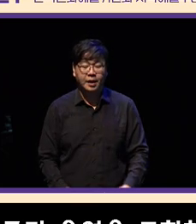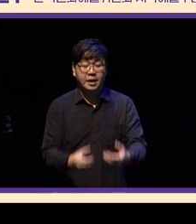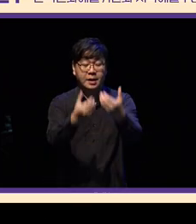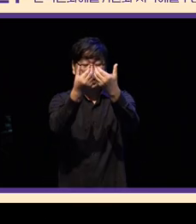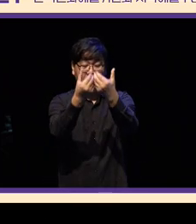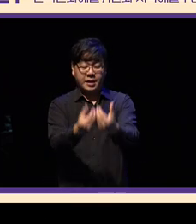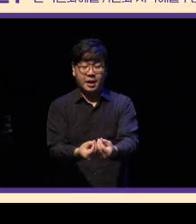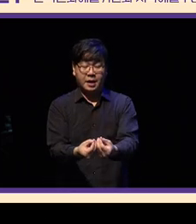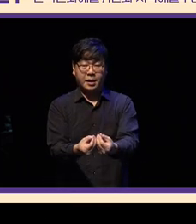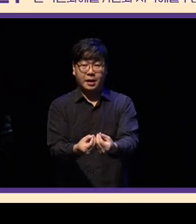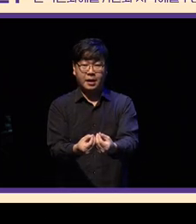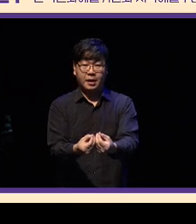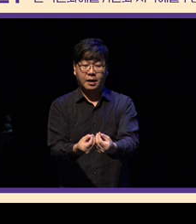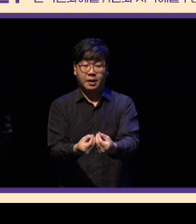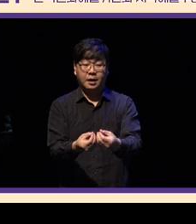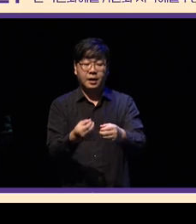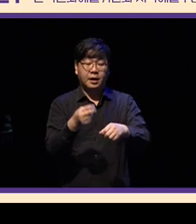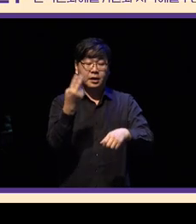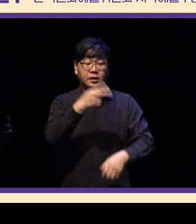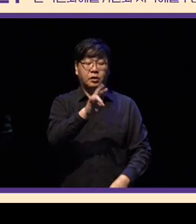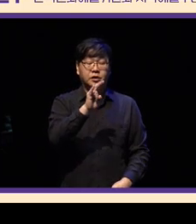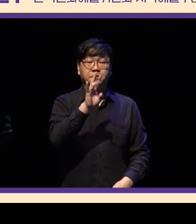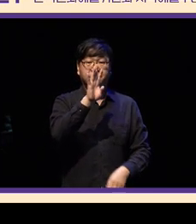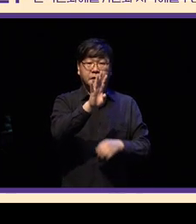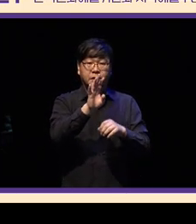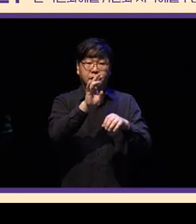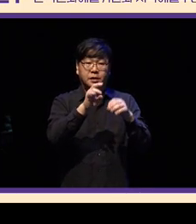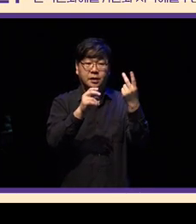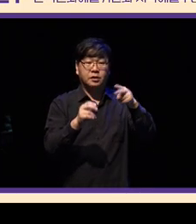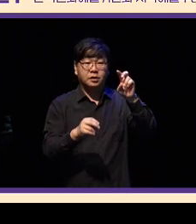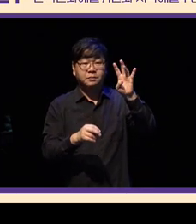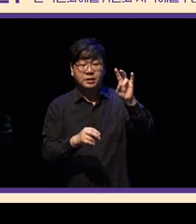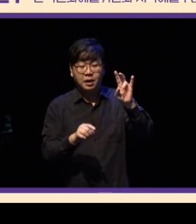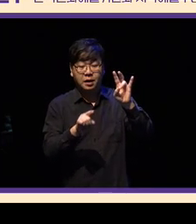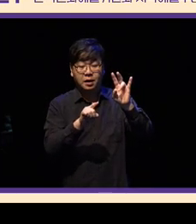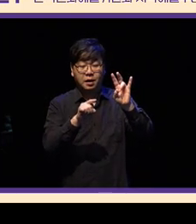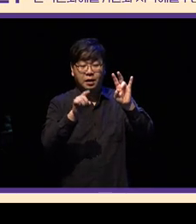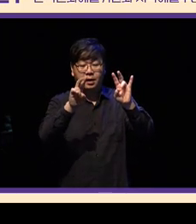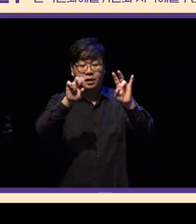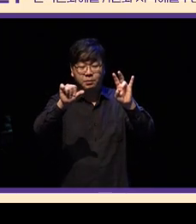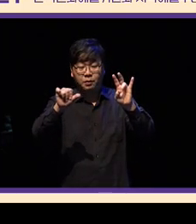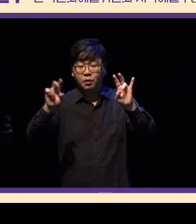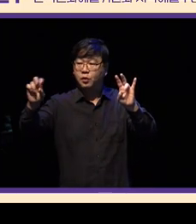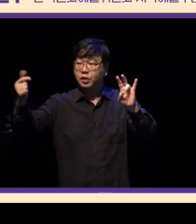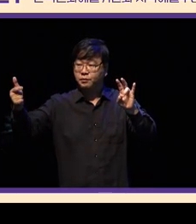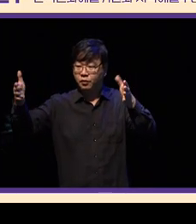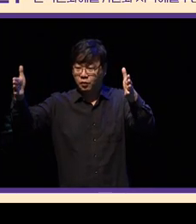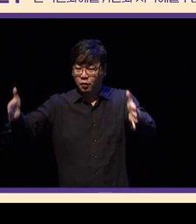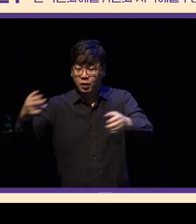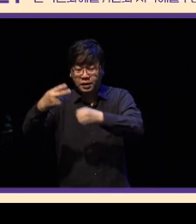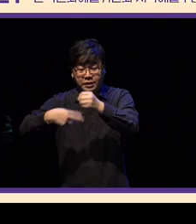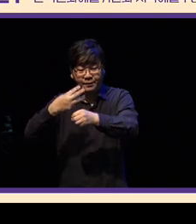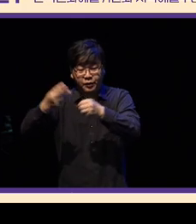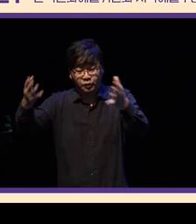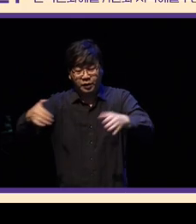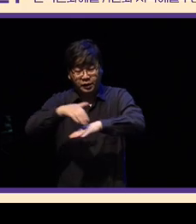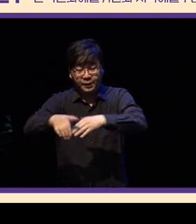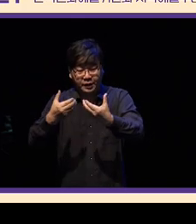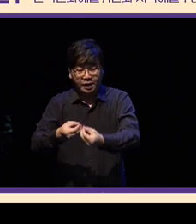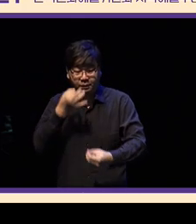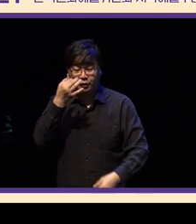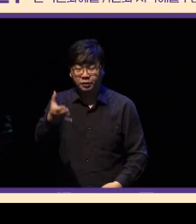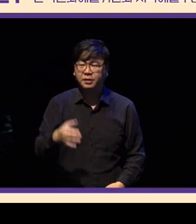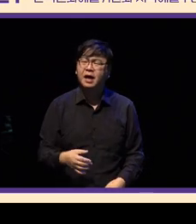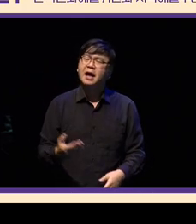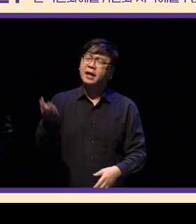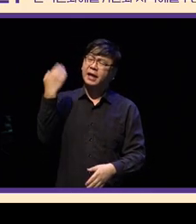이렇게 24년도, 1차년도, 2차년, 3차년도 진작에 도입을 했어야 되는데 저희가 올해 이렇게